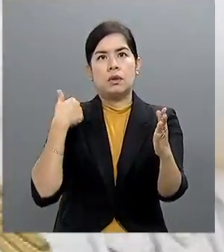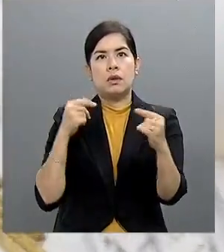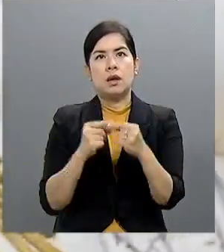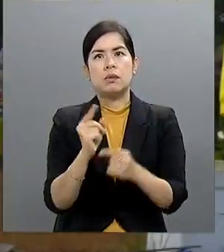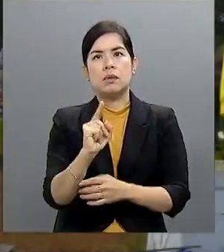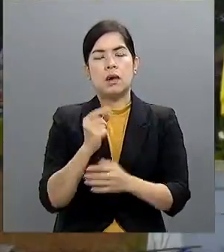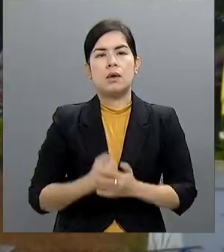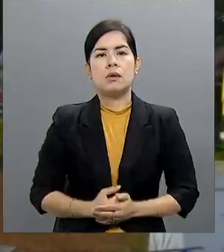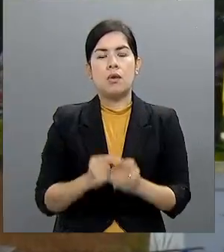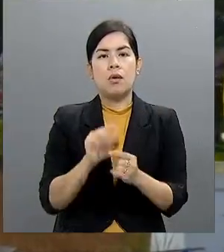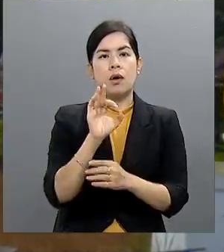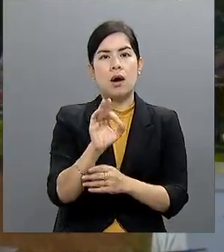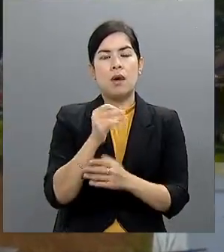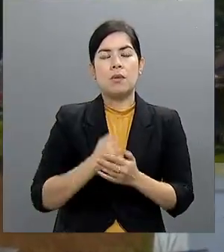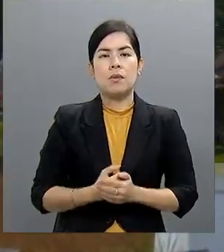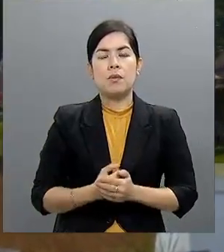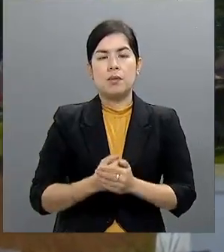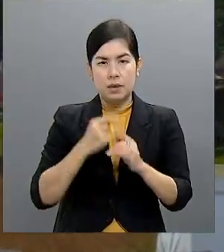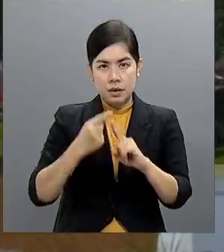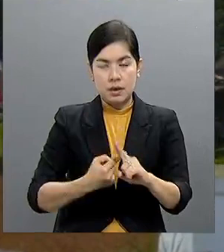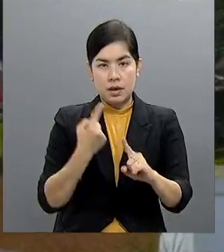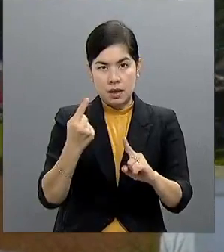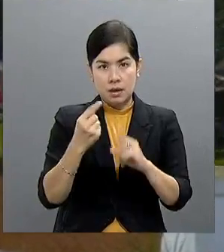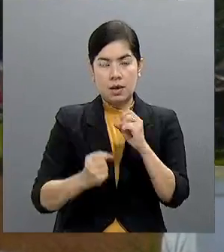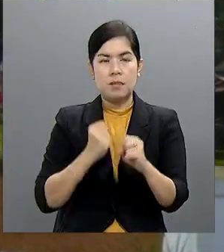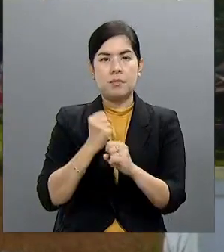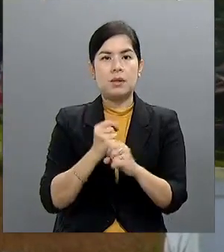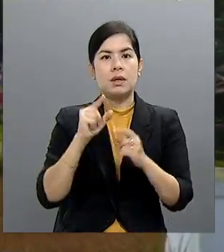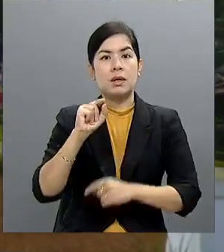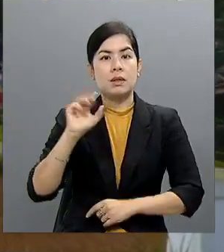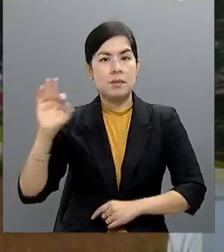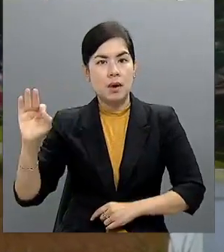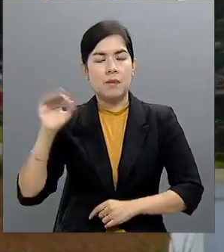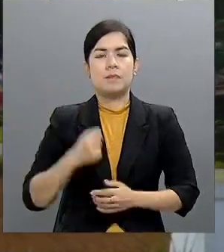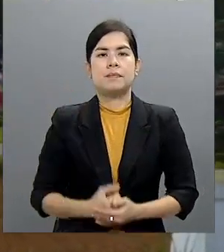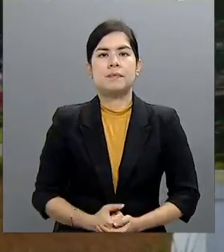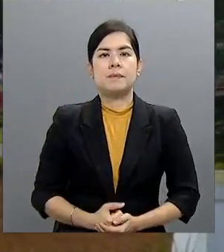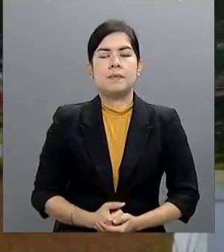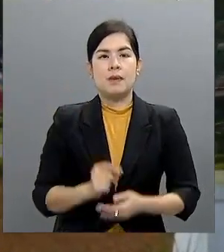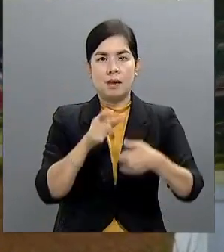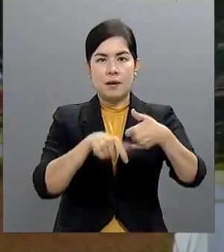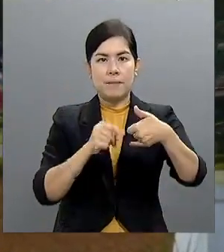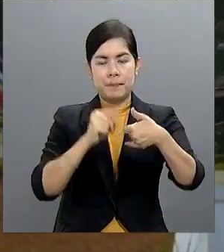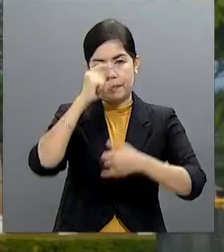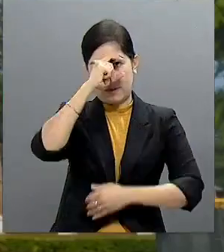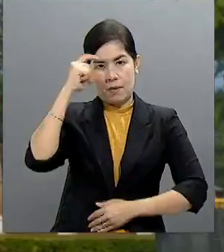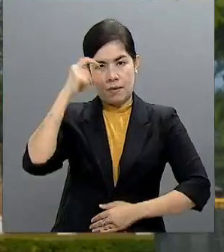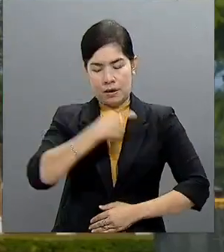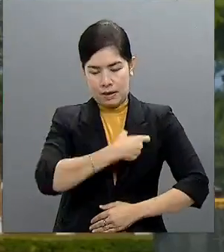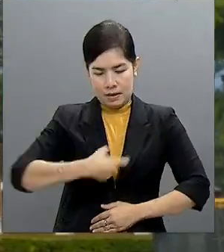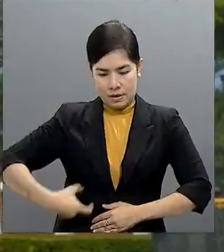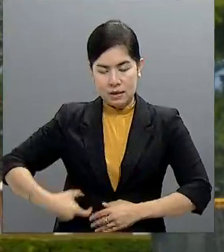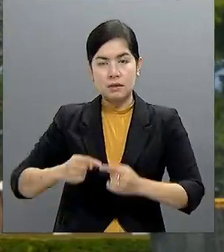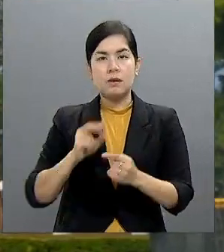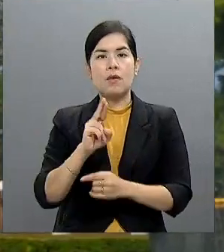มปี2529พระบาทสมเด็จพระบรมชนกาธิเบศรมหาภูมิพลอดุลยเดชมหาราชบรมนาถบ